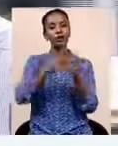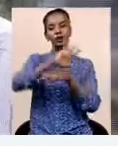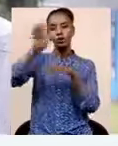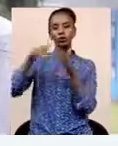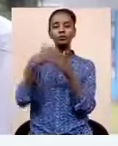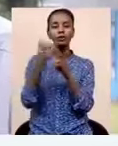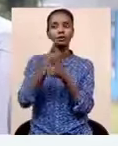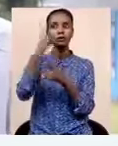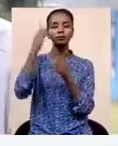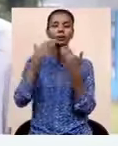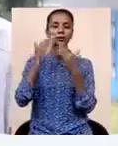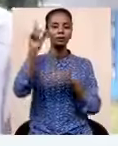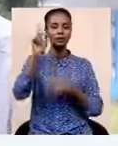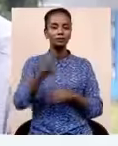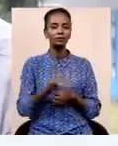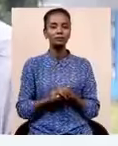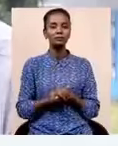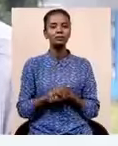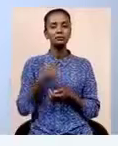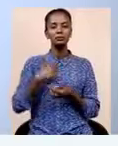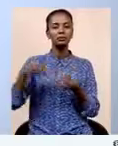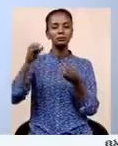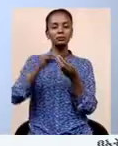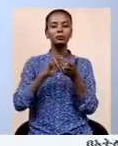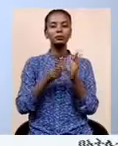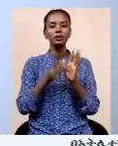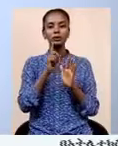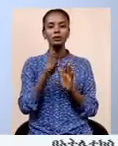ሁሉም ፈጣሪውን ማመስገን አለበት፣ እኔን ጨምሮ ማለት ነው።